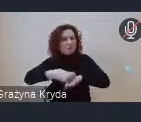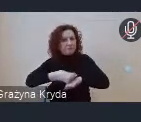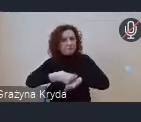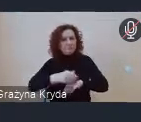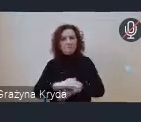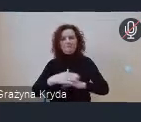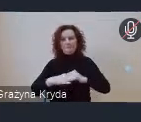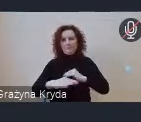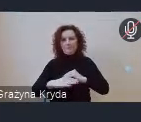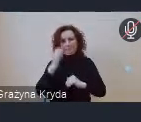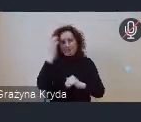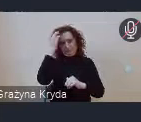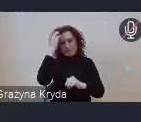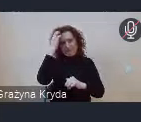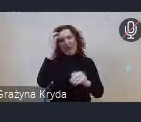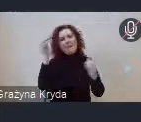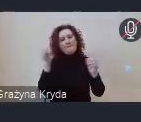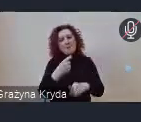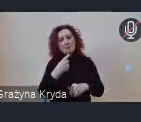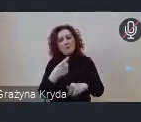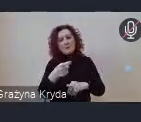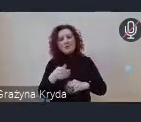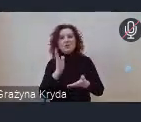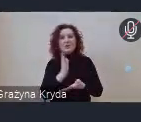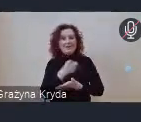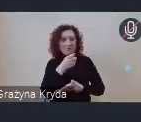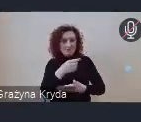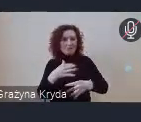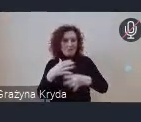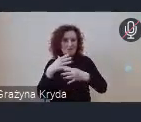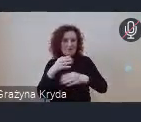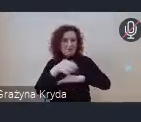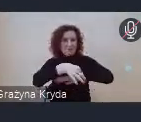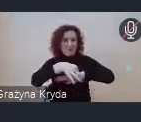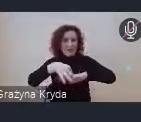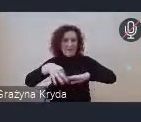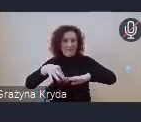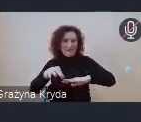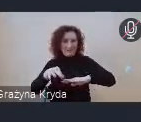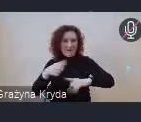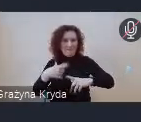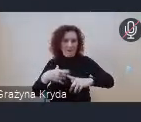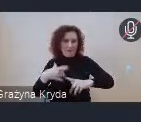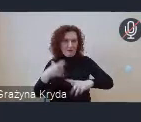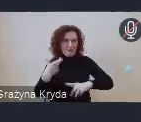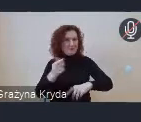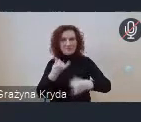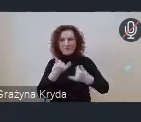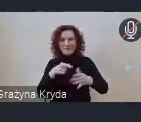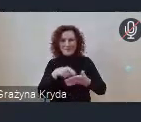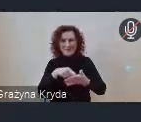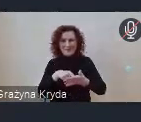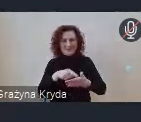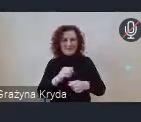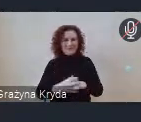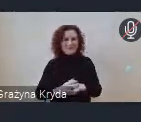to można uznać że mają oznaczone krawędzie bo faktycznie mają oznaczone krawędzie choć nie było to nie w takim celu te listwy instalowane